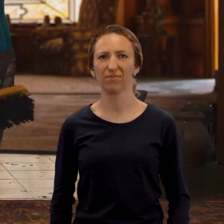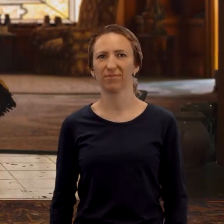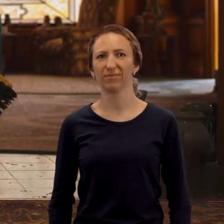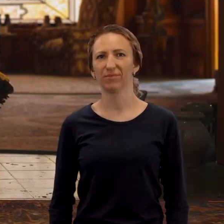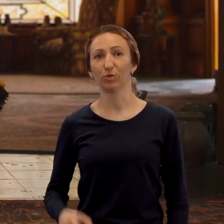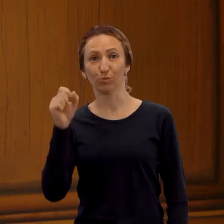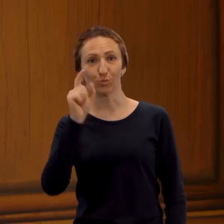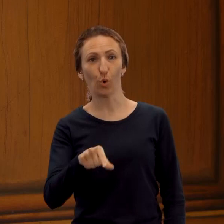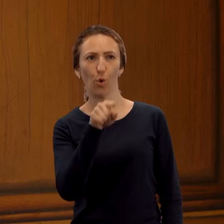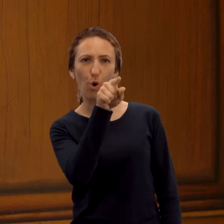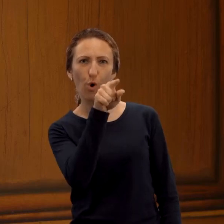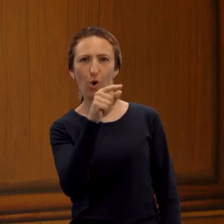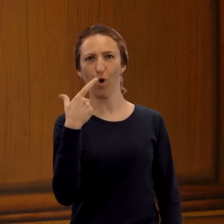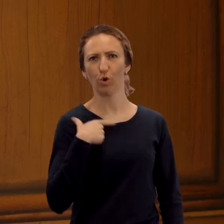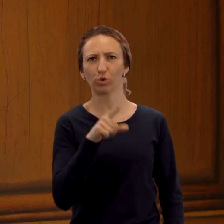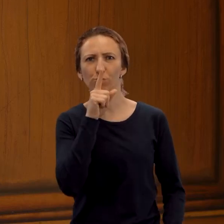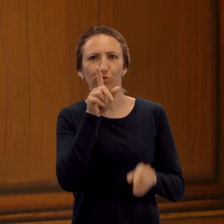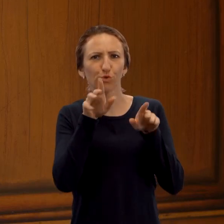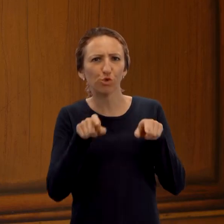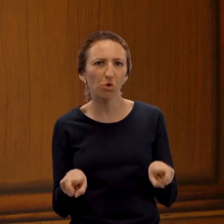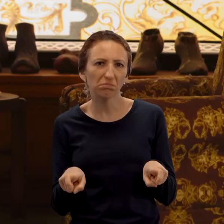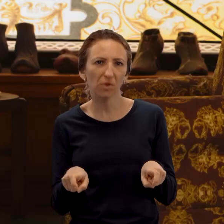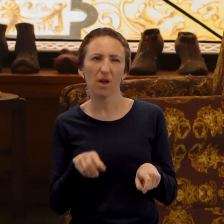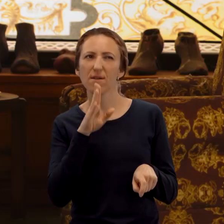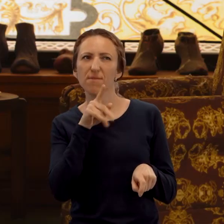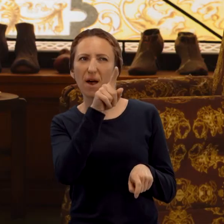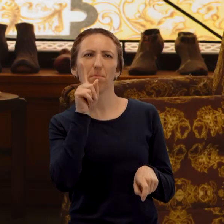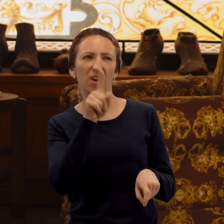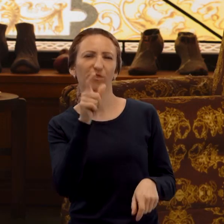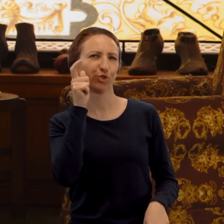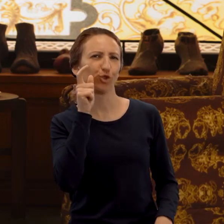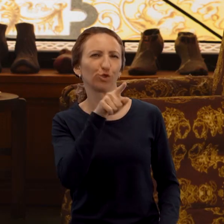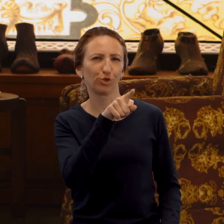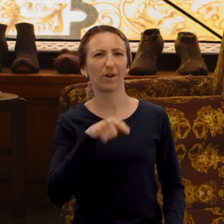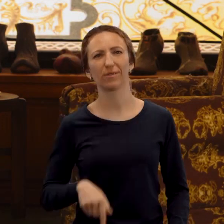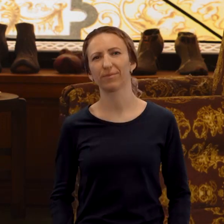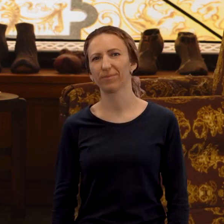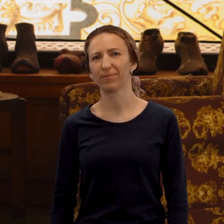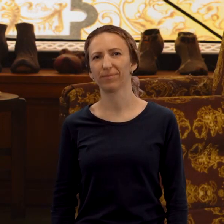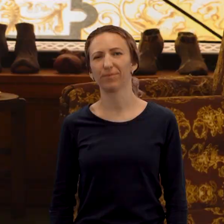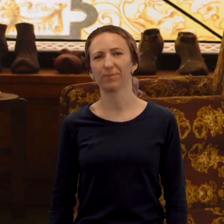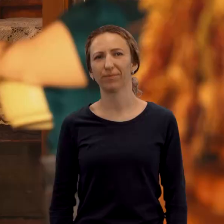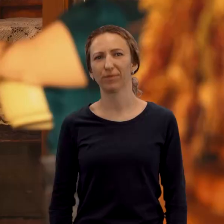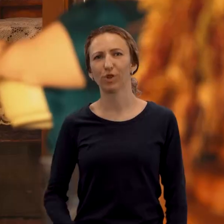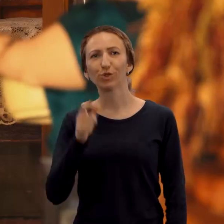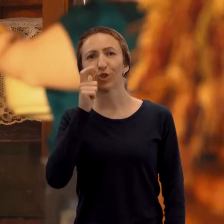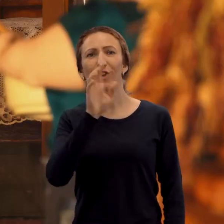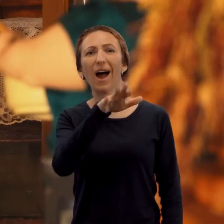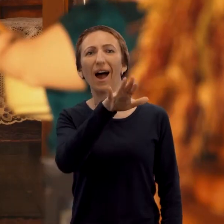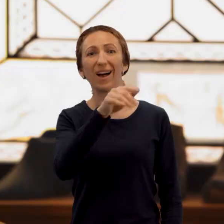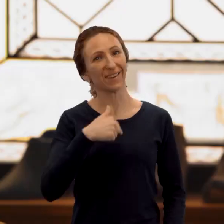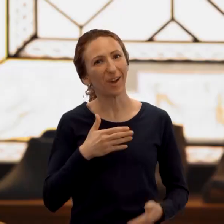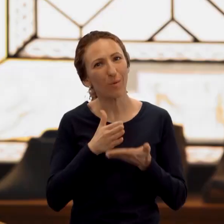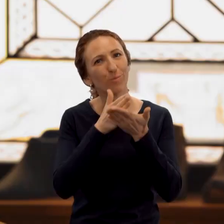Tylko jedna z nich nic nie mówi To w kąciku To musi być prawdziwa ciocia Ciociu